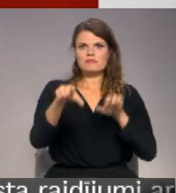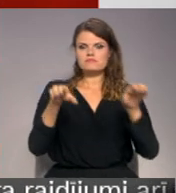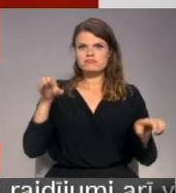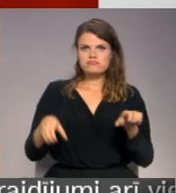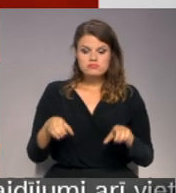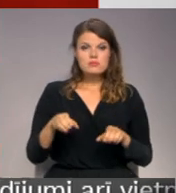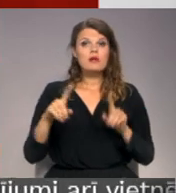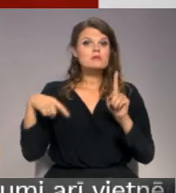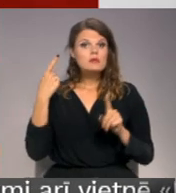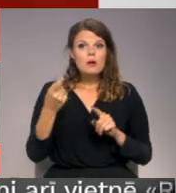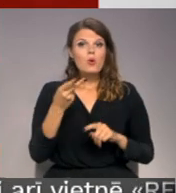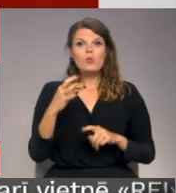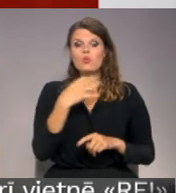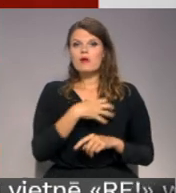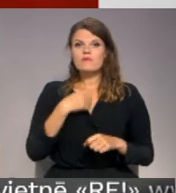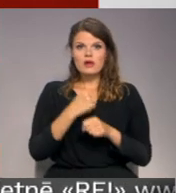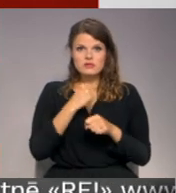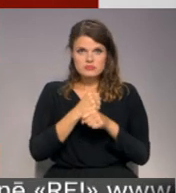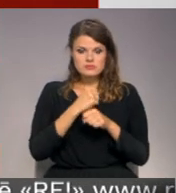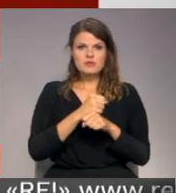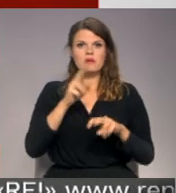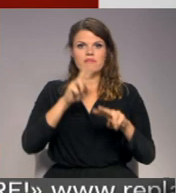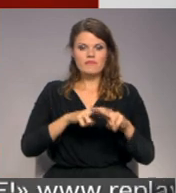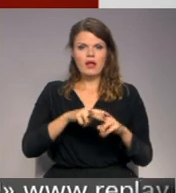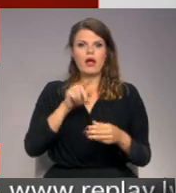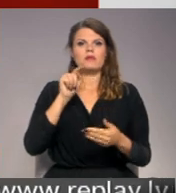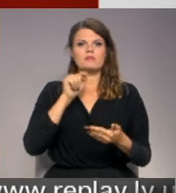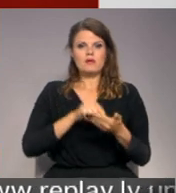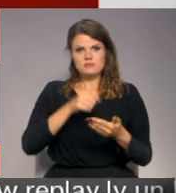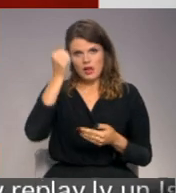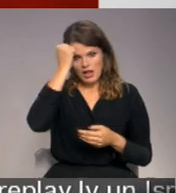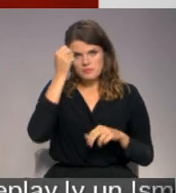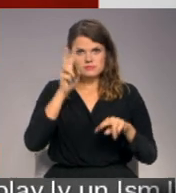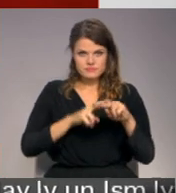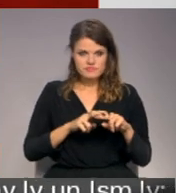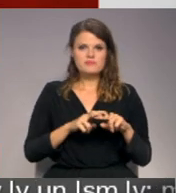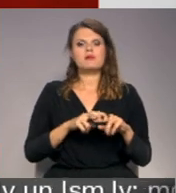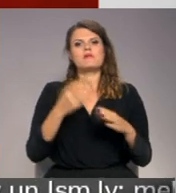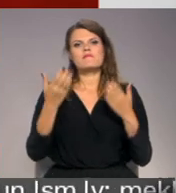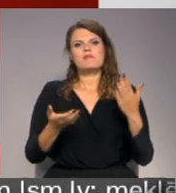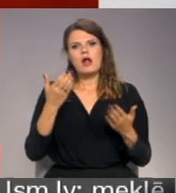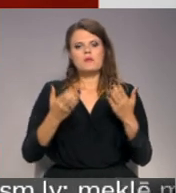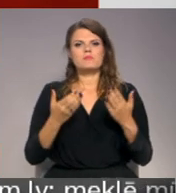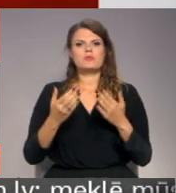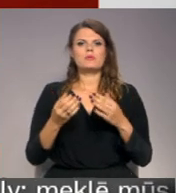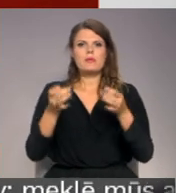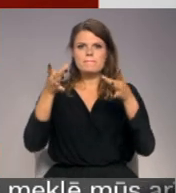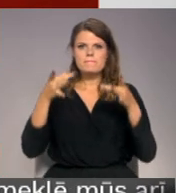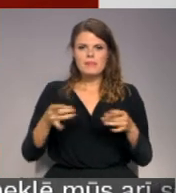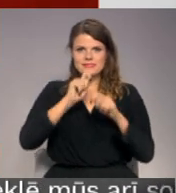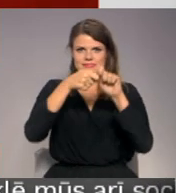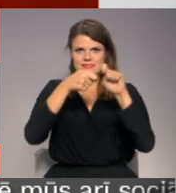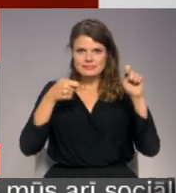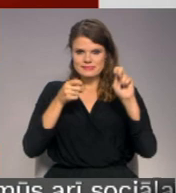priekšmeti. Nākamais solis, ko jūs darat, jūs nomarkējat šo te vietu, lai pēc tam jūs spētu viņu atrast. Varbūt ar kādu maisiņu piesiet pie zara. Tad